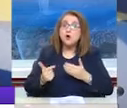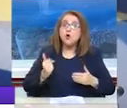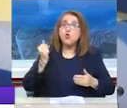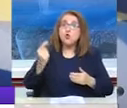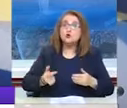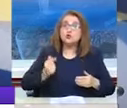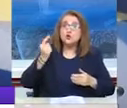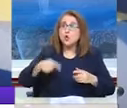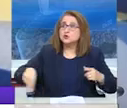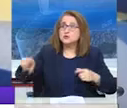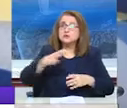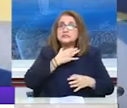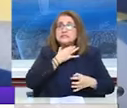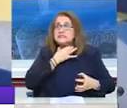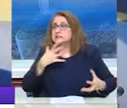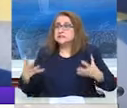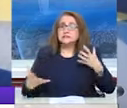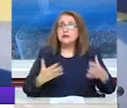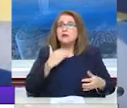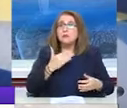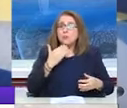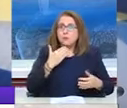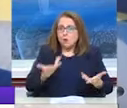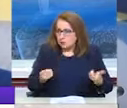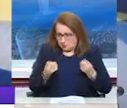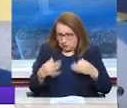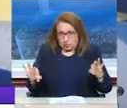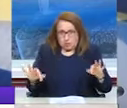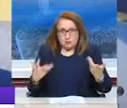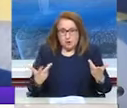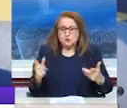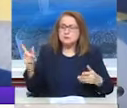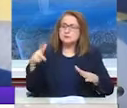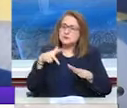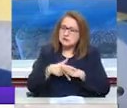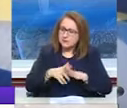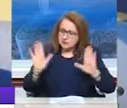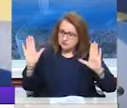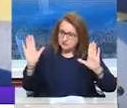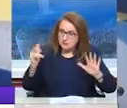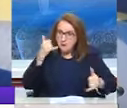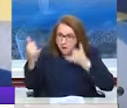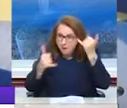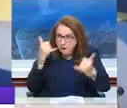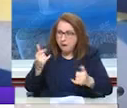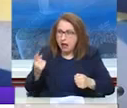ενήμερων δανείων σε νοικοκυριά και επιχειρήσεις που πλήττονται από την κρίση, όπως αυτές οι κατηγορίες